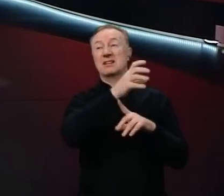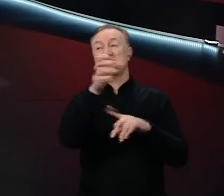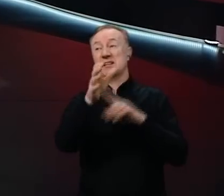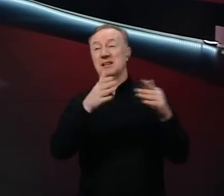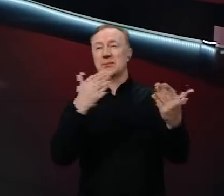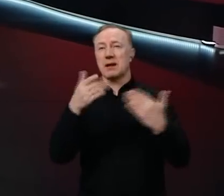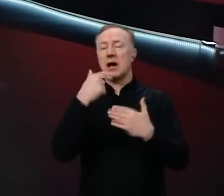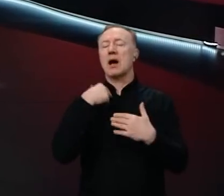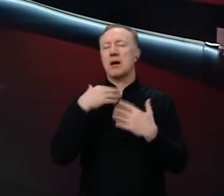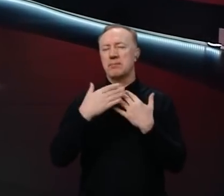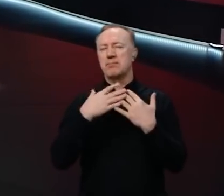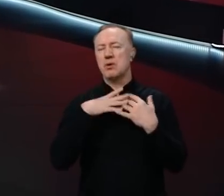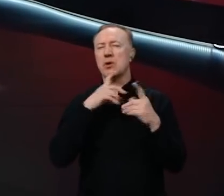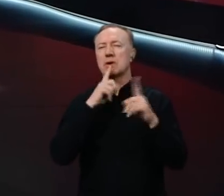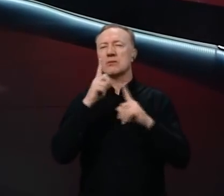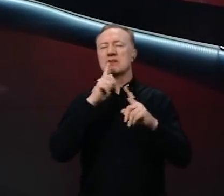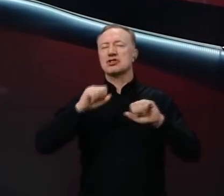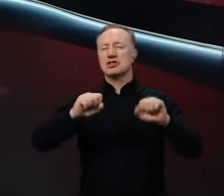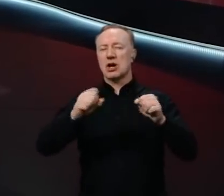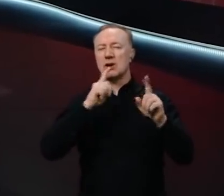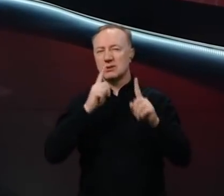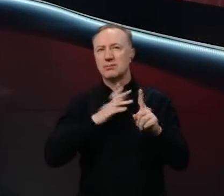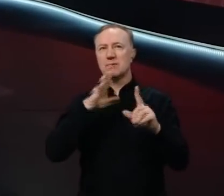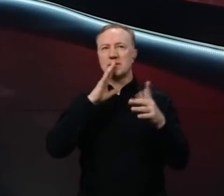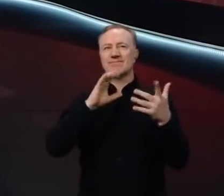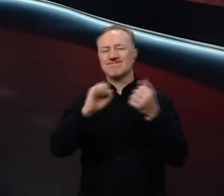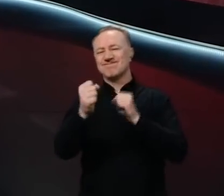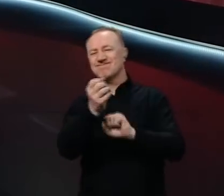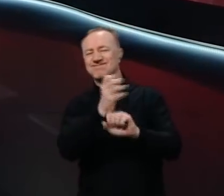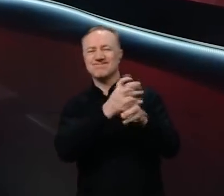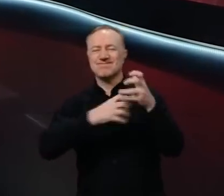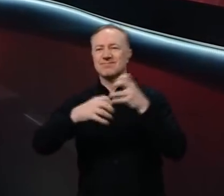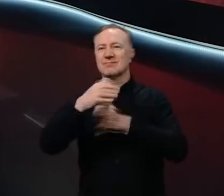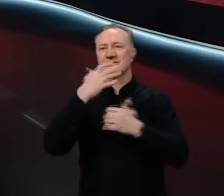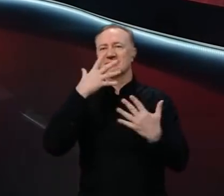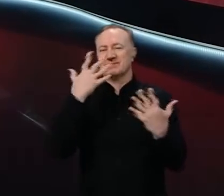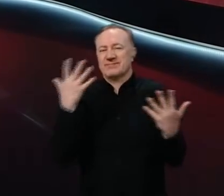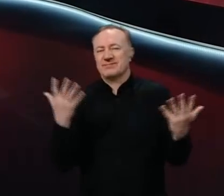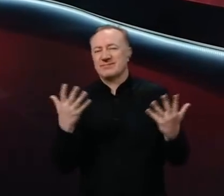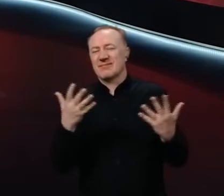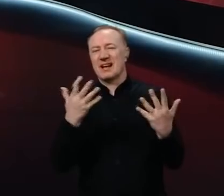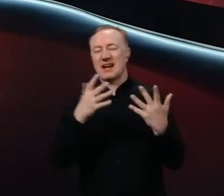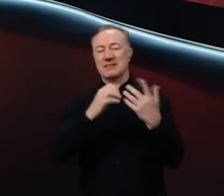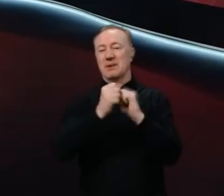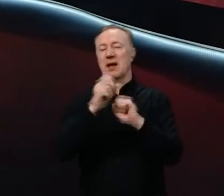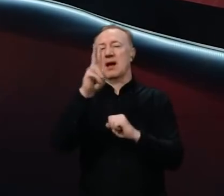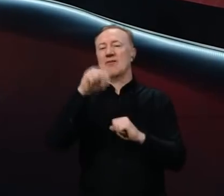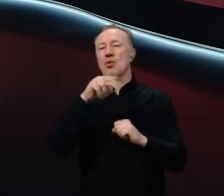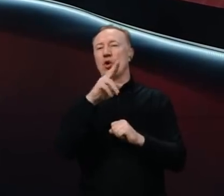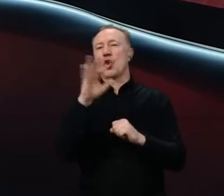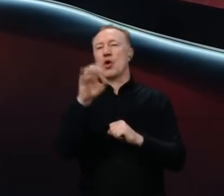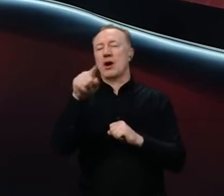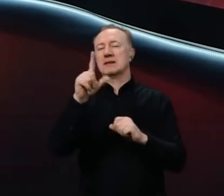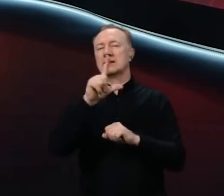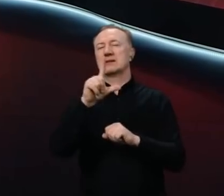blisko bo i rozmawiałem z działaczami i gdzieś pewne rzeczy nastąpiły się zmieniły i Wuko był trenerem Legii